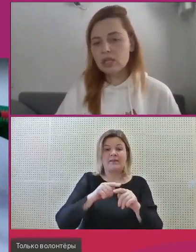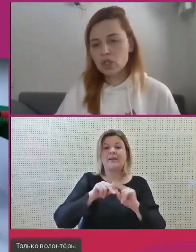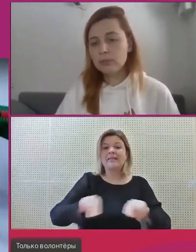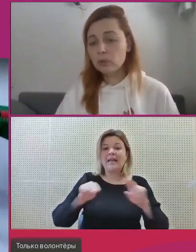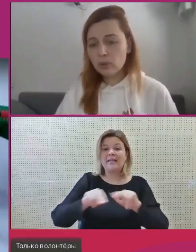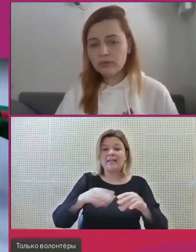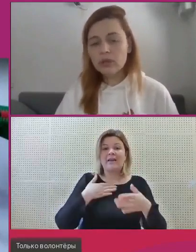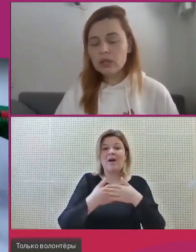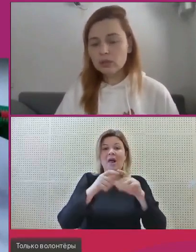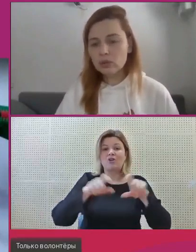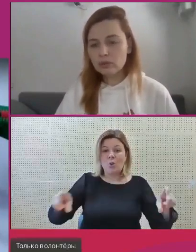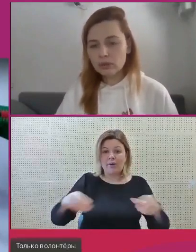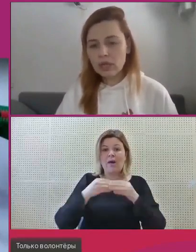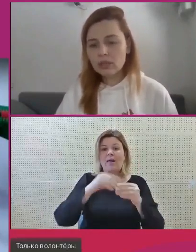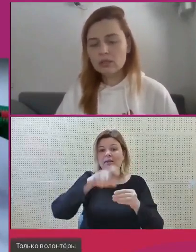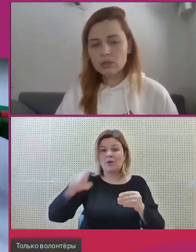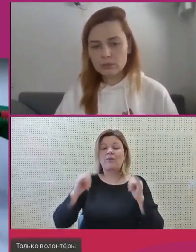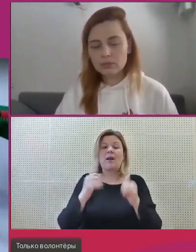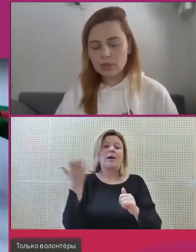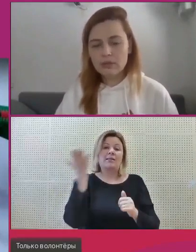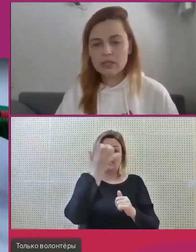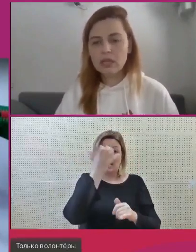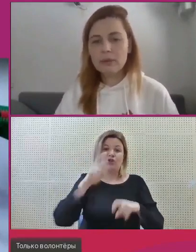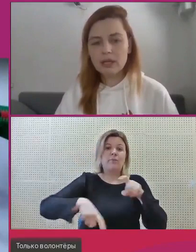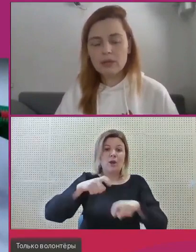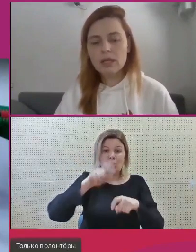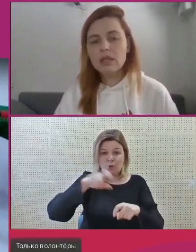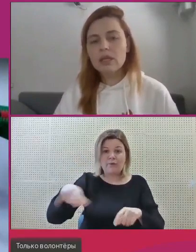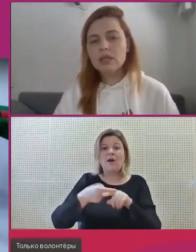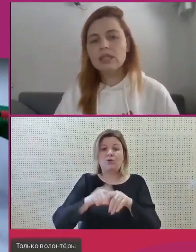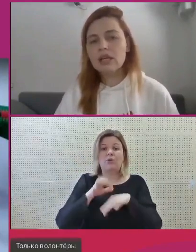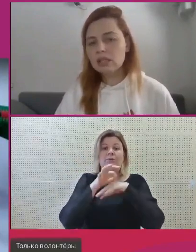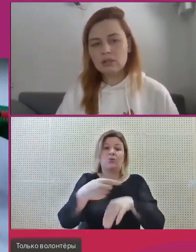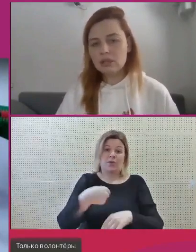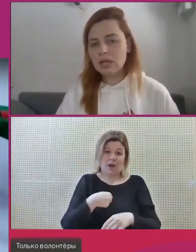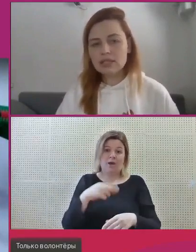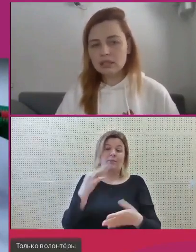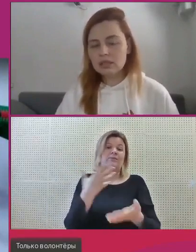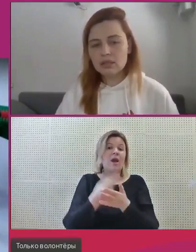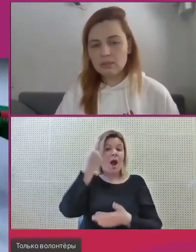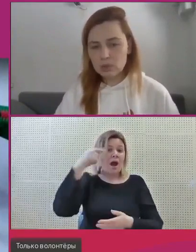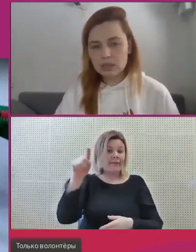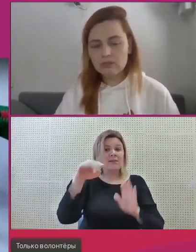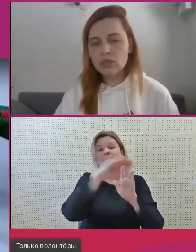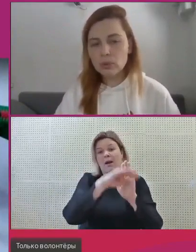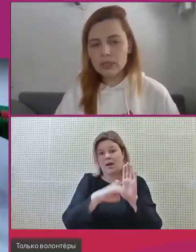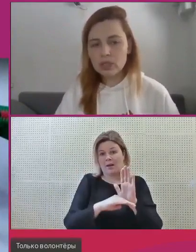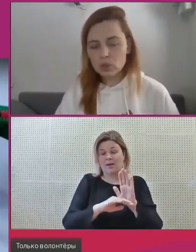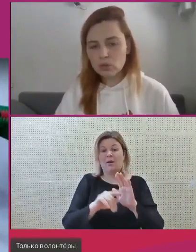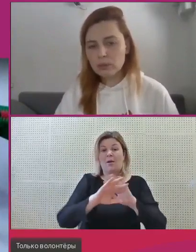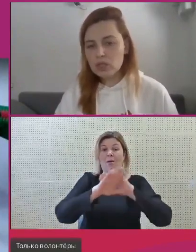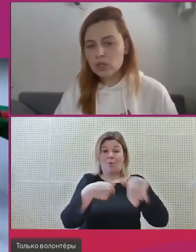для незрячих бегунов, которые веду я, собственно, вот авторская программа. Я кратенько после